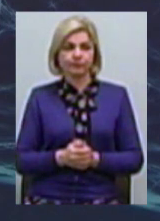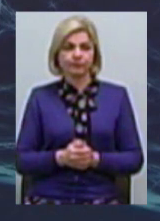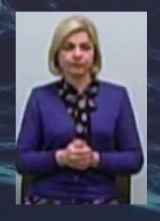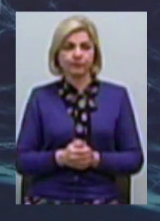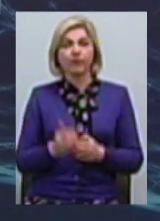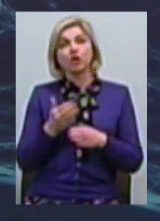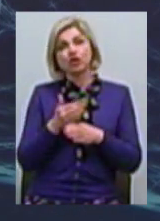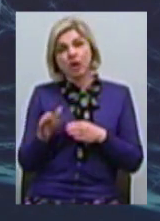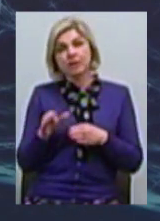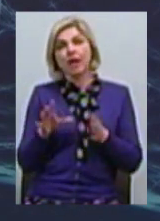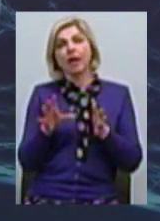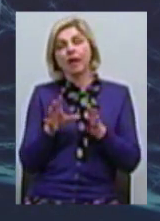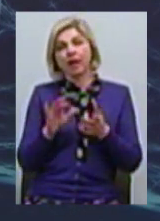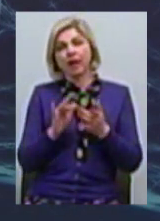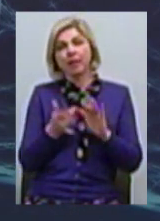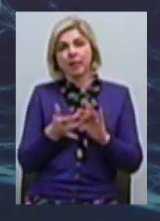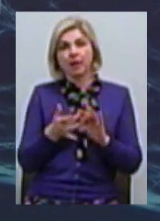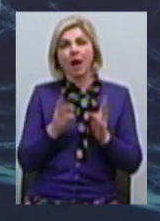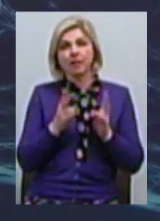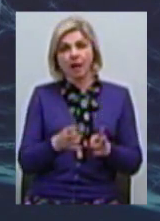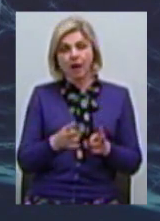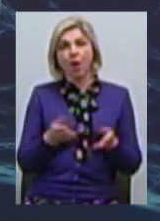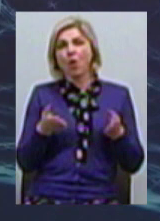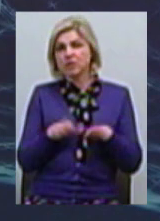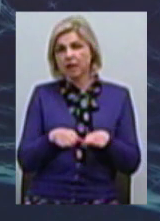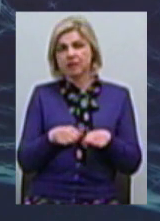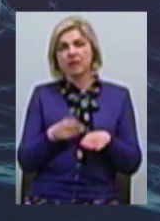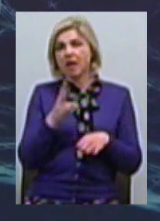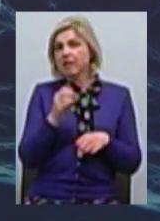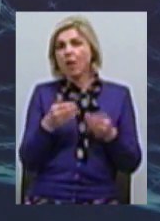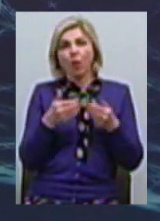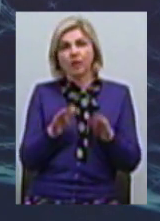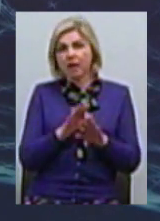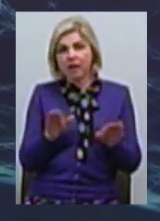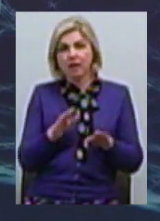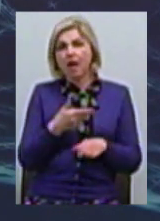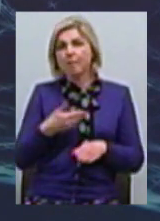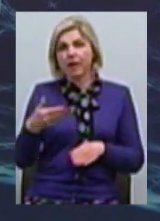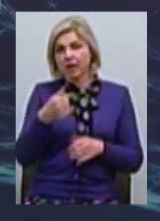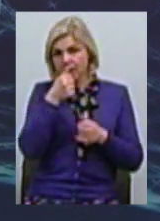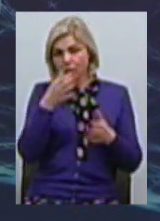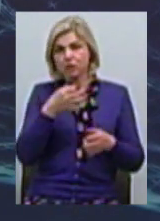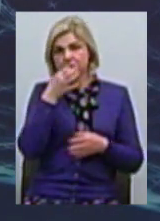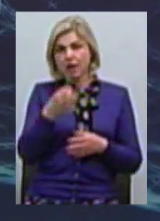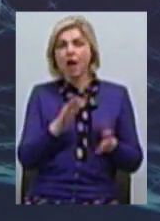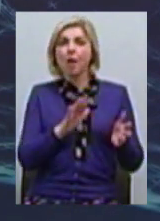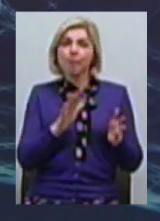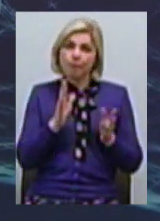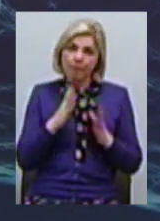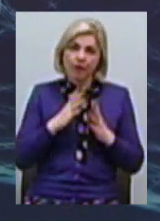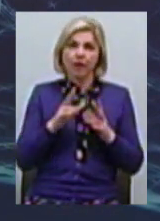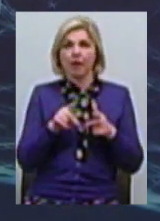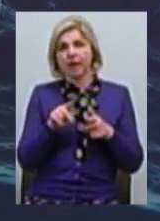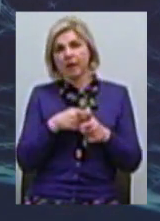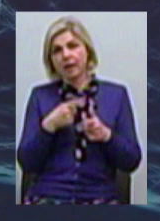часть кибератак на самом деле остается не раскрытой. Вот. И мы даже с вами не можем сказать, происходили или нет. На самом деле это